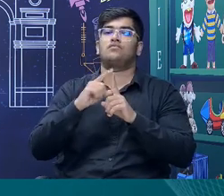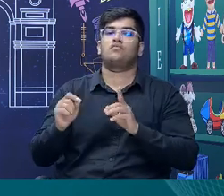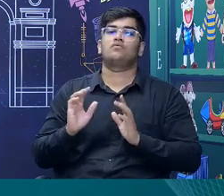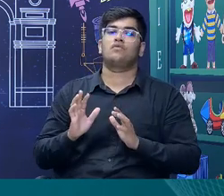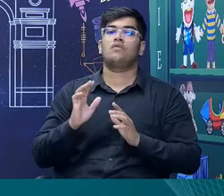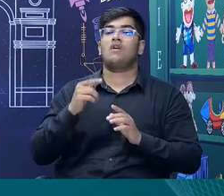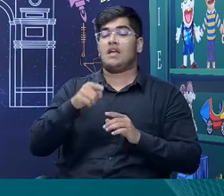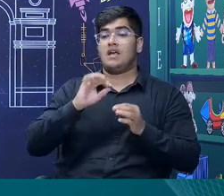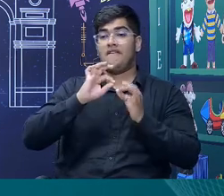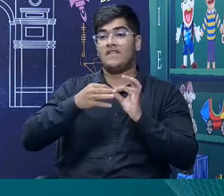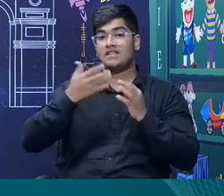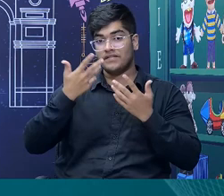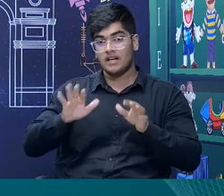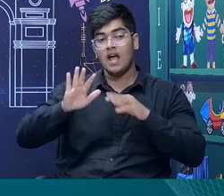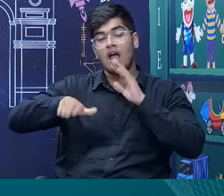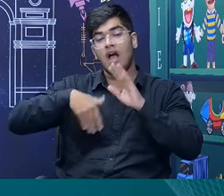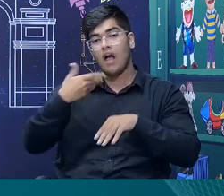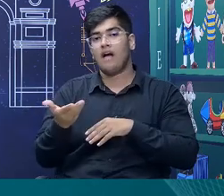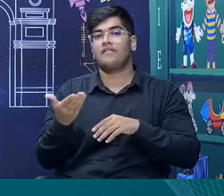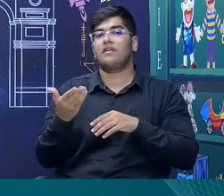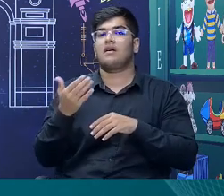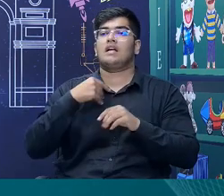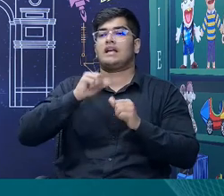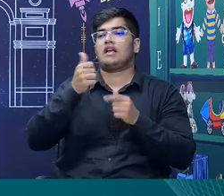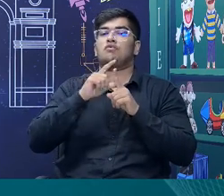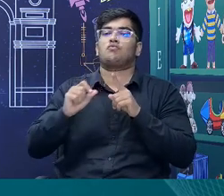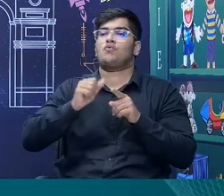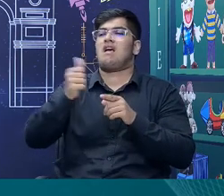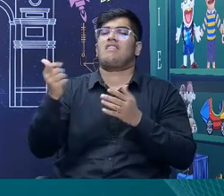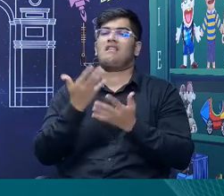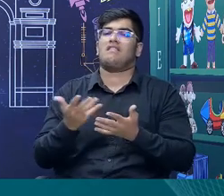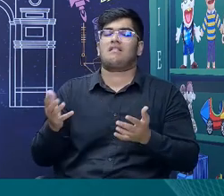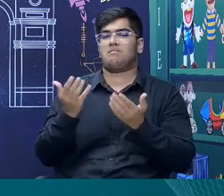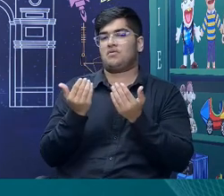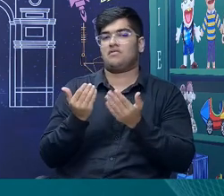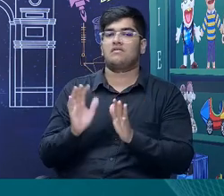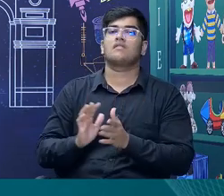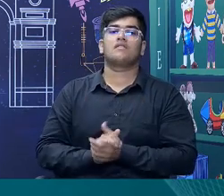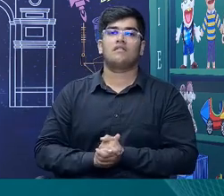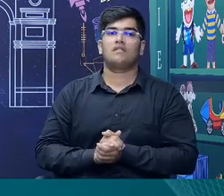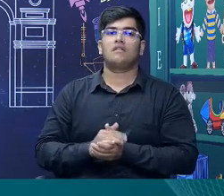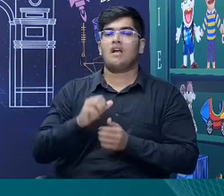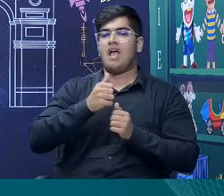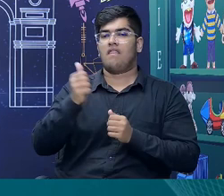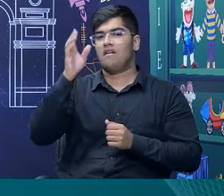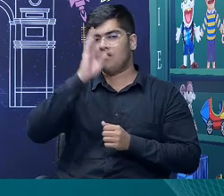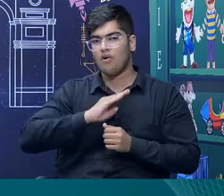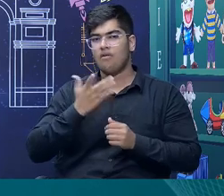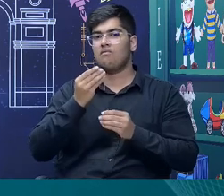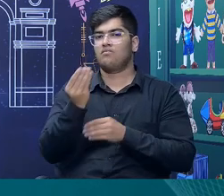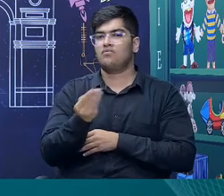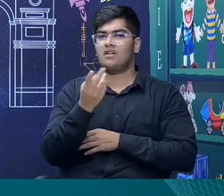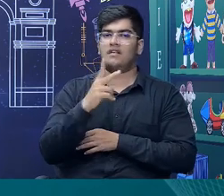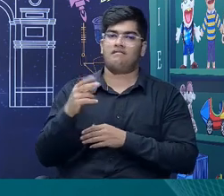वो सेट हो जाए उसके बाद हम बाकी चीजों पर बढ़ते हैं बाकी दे- देवी-देवताओं की पूजा करते हैं